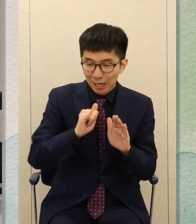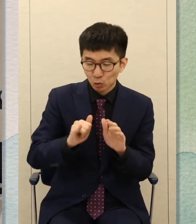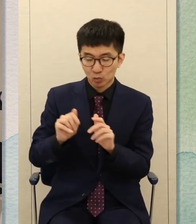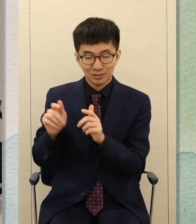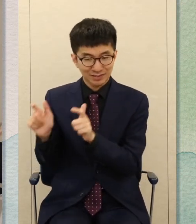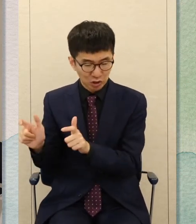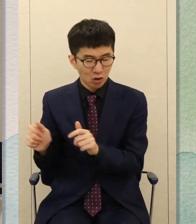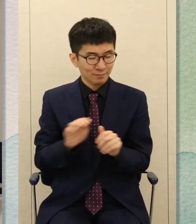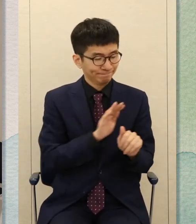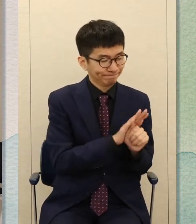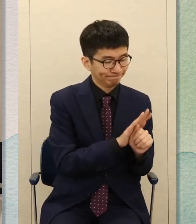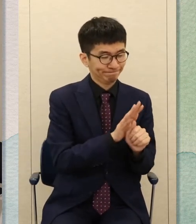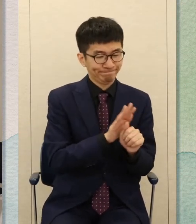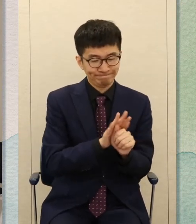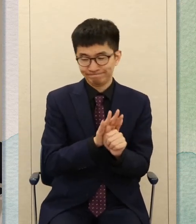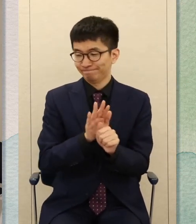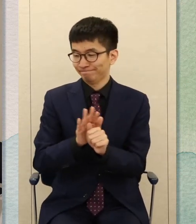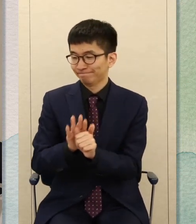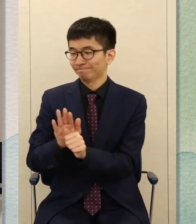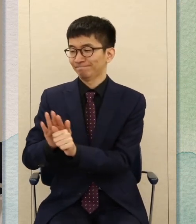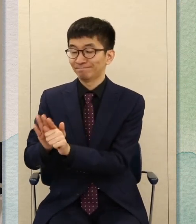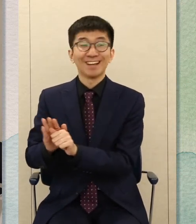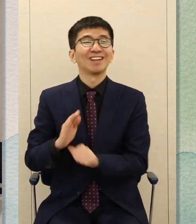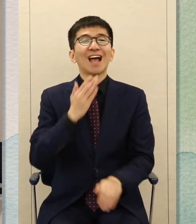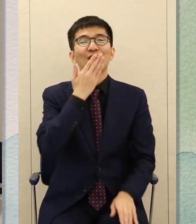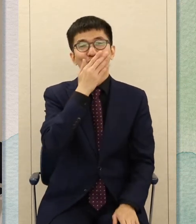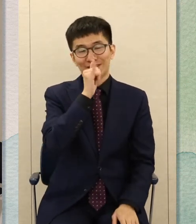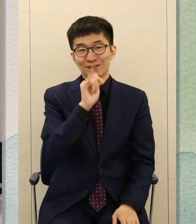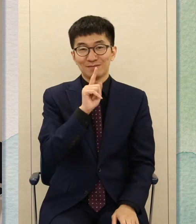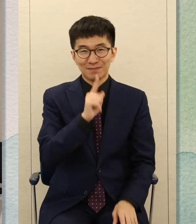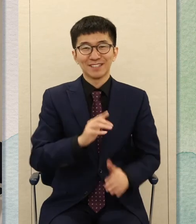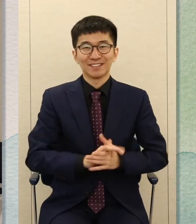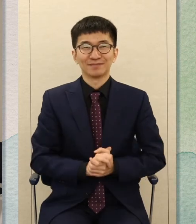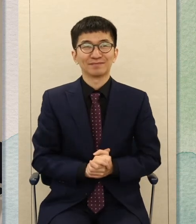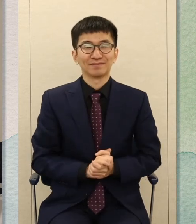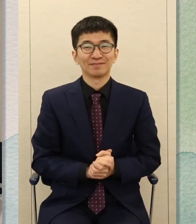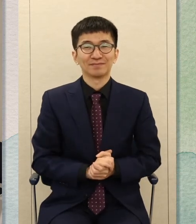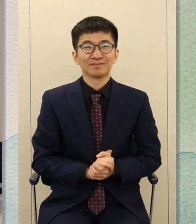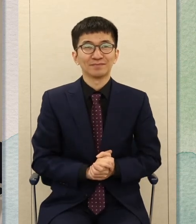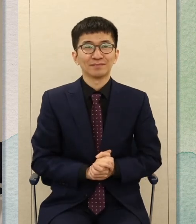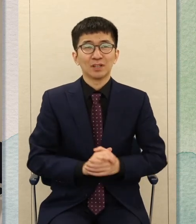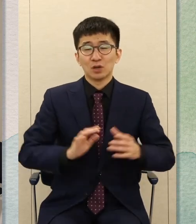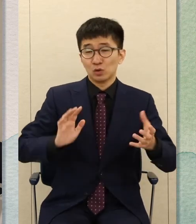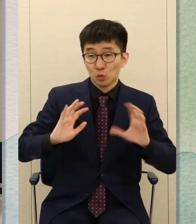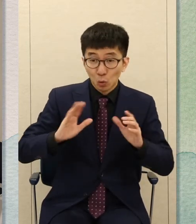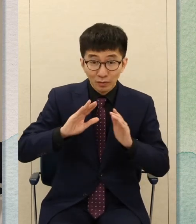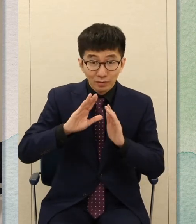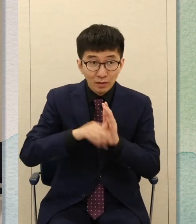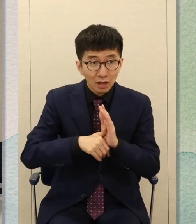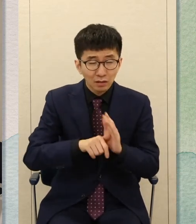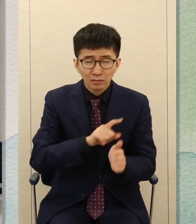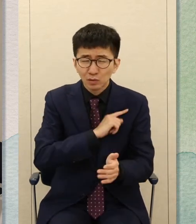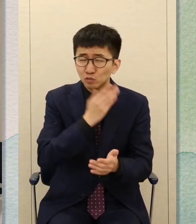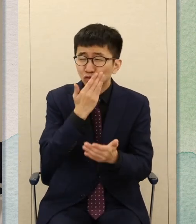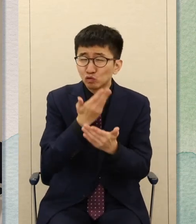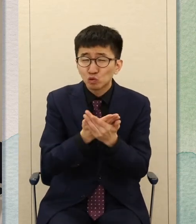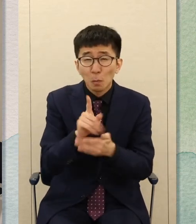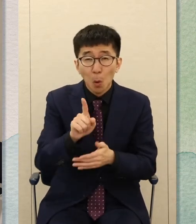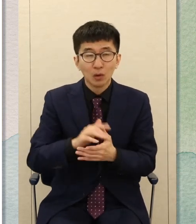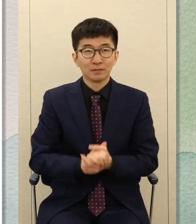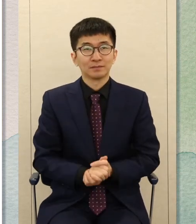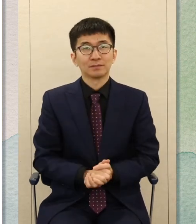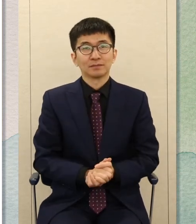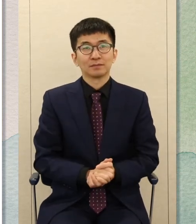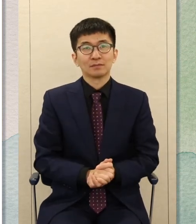살필 수 있는 예, 그런 독자들이 늘어나게 됩니다. 예, 토론할 때 예, 제일 중요한 거